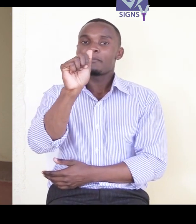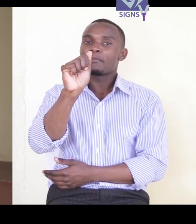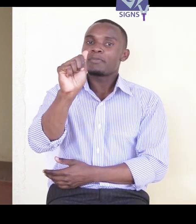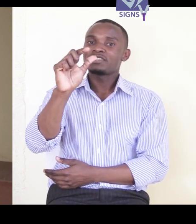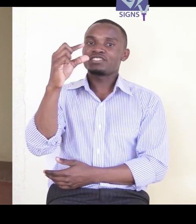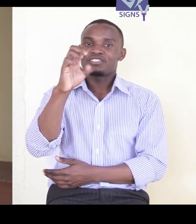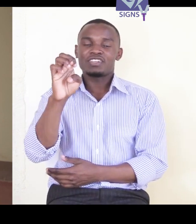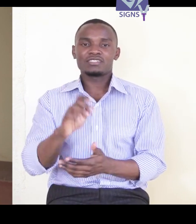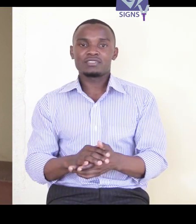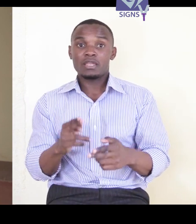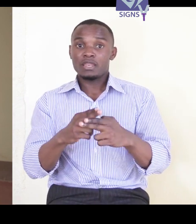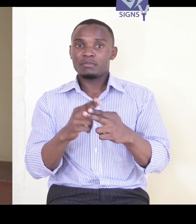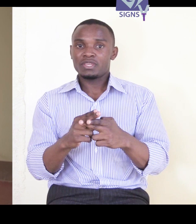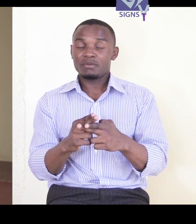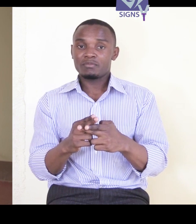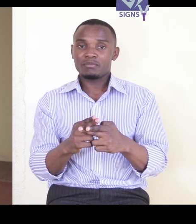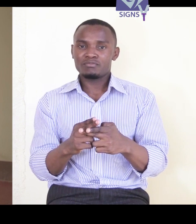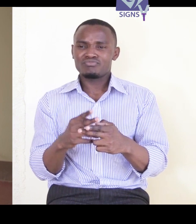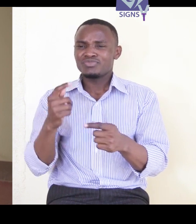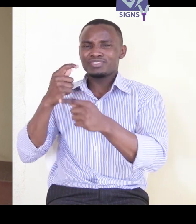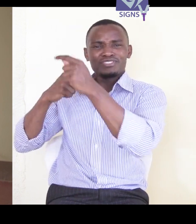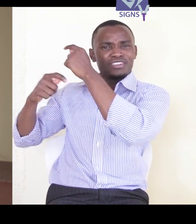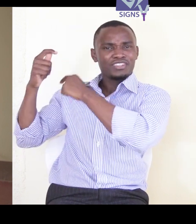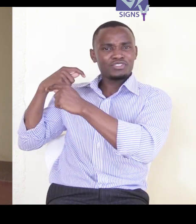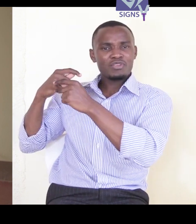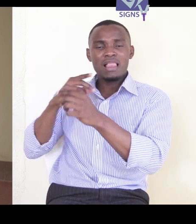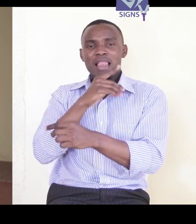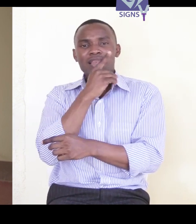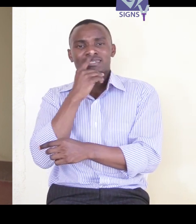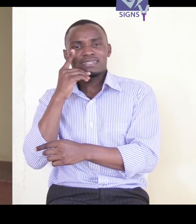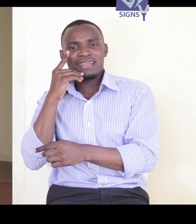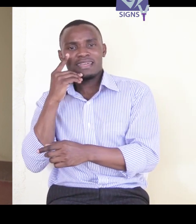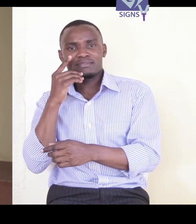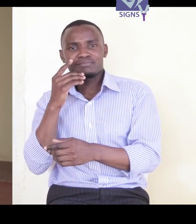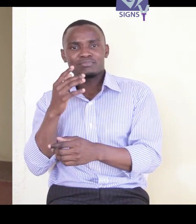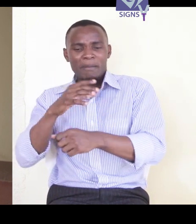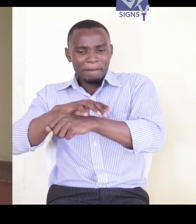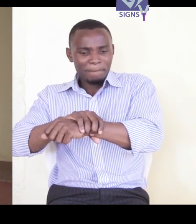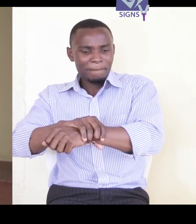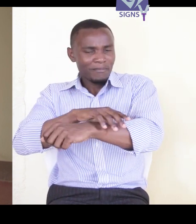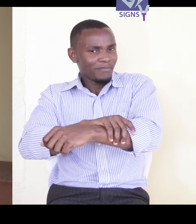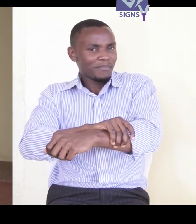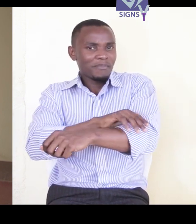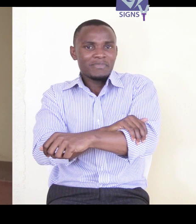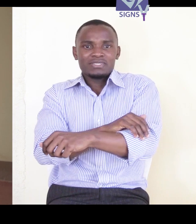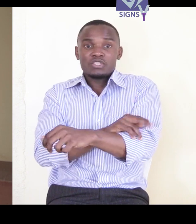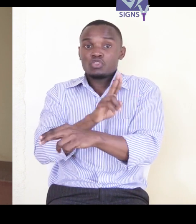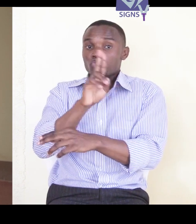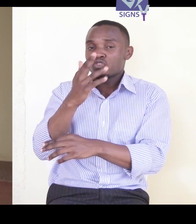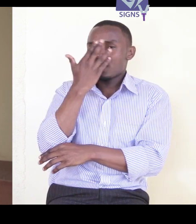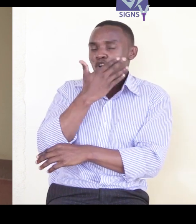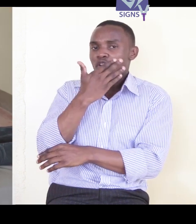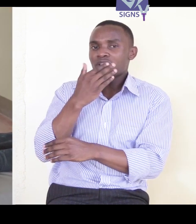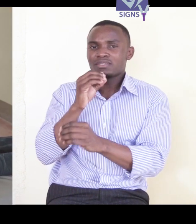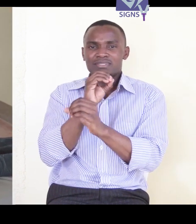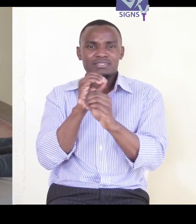Shiatsu is a traditional Japanese dry massage which uses no ointments, nothing